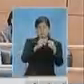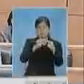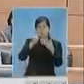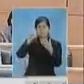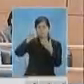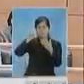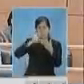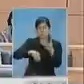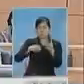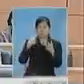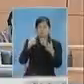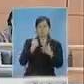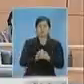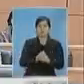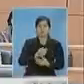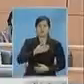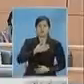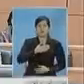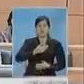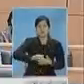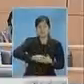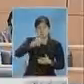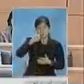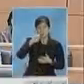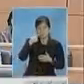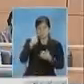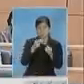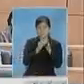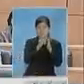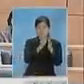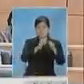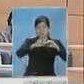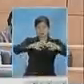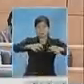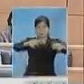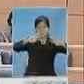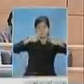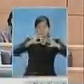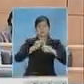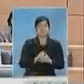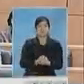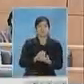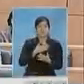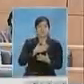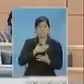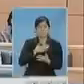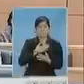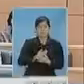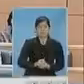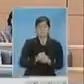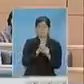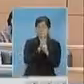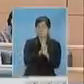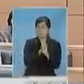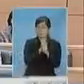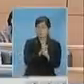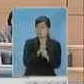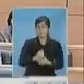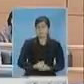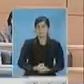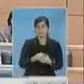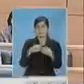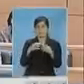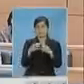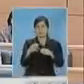จากประชาชนให้ทำหน้าที่เป็นฝ่ายบริหารผมก็จะถือเอาสิ่งนั้นมาเหยียบย่ำพรรคการ